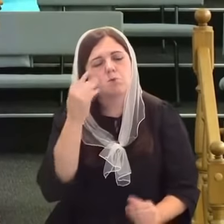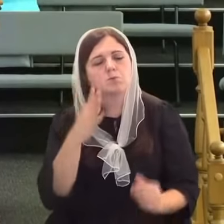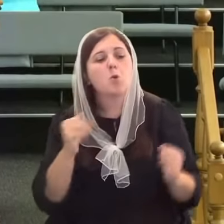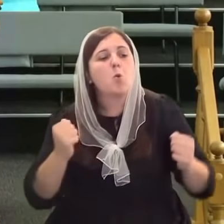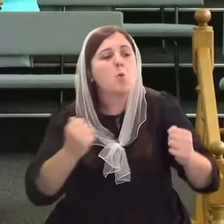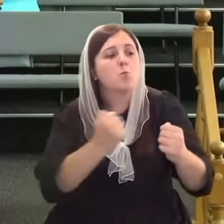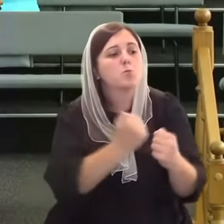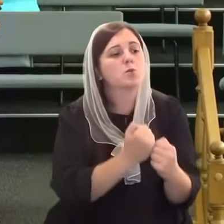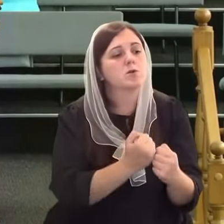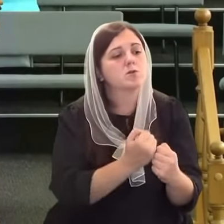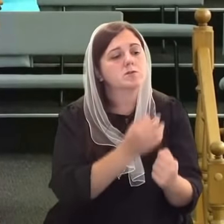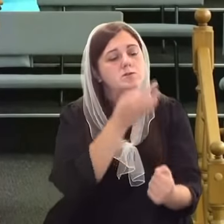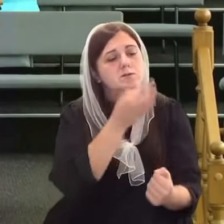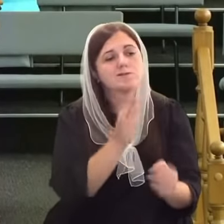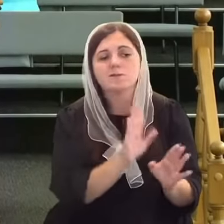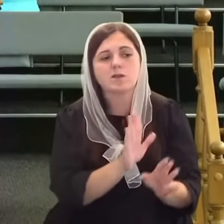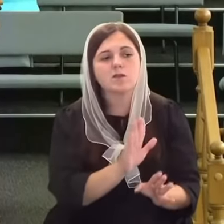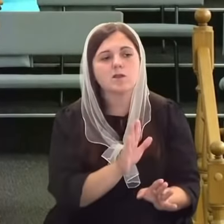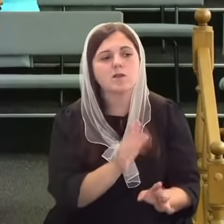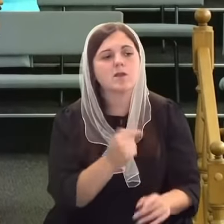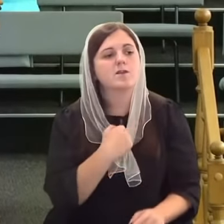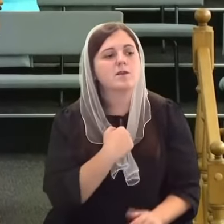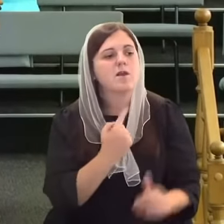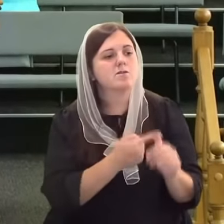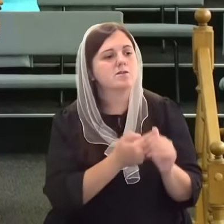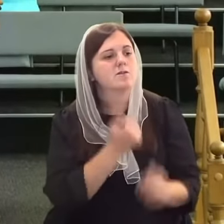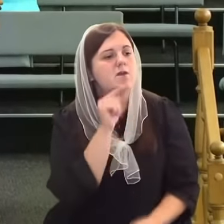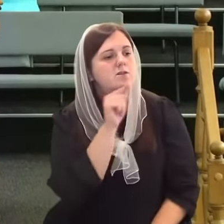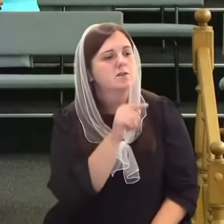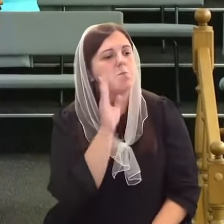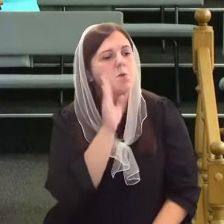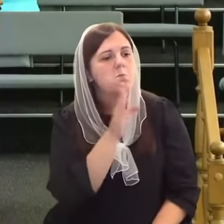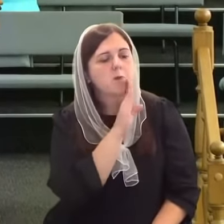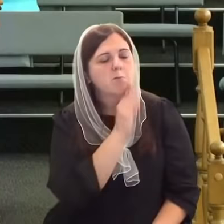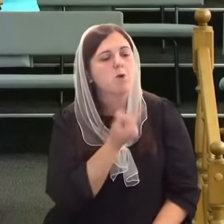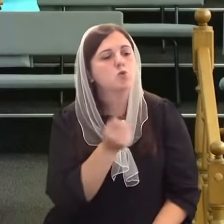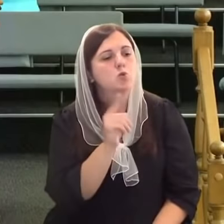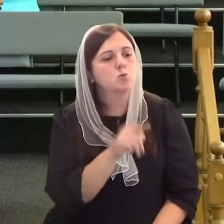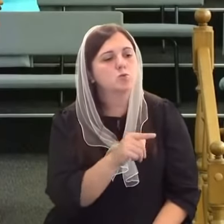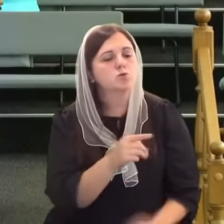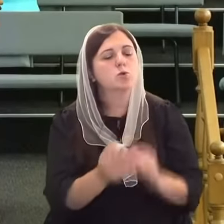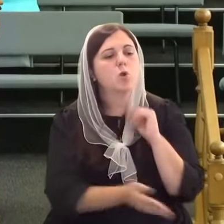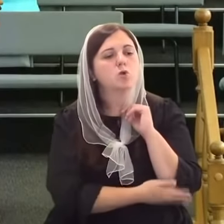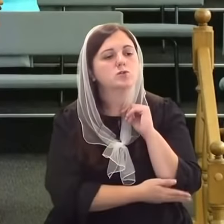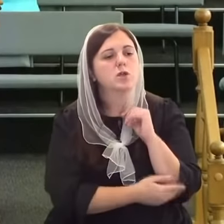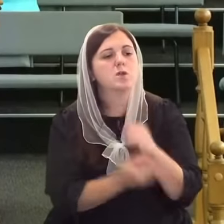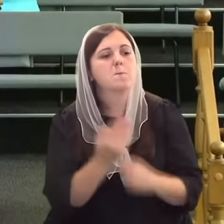нет. Я буду называть тебя мамой. Потому что последние